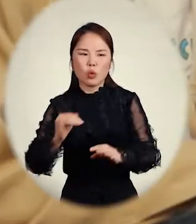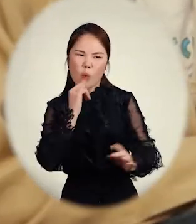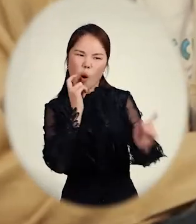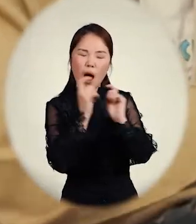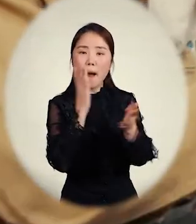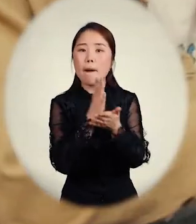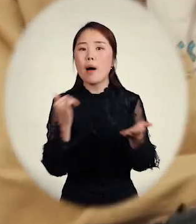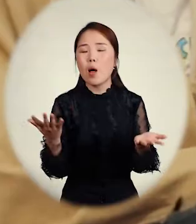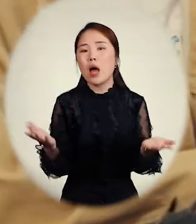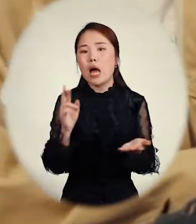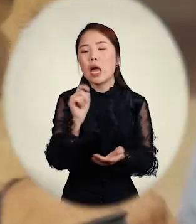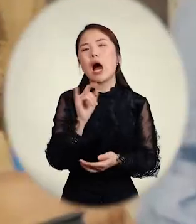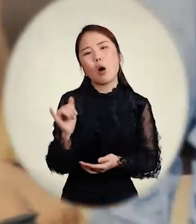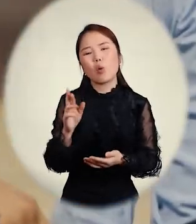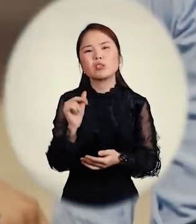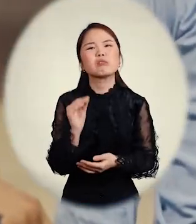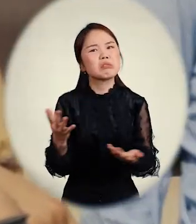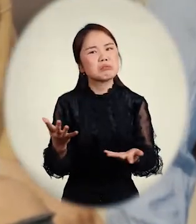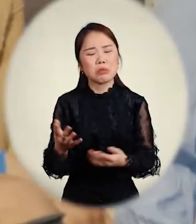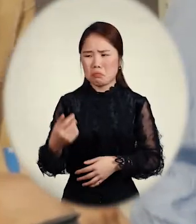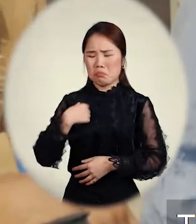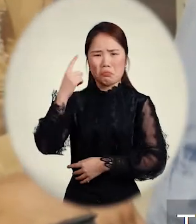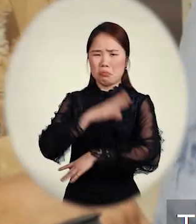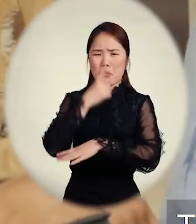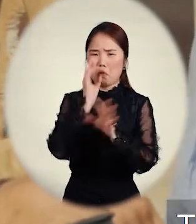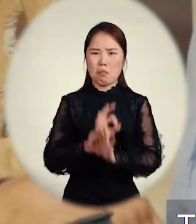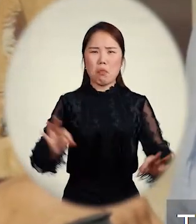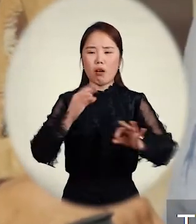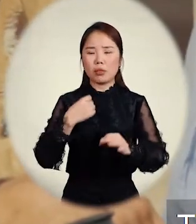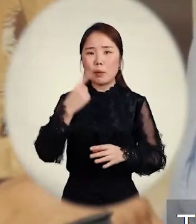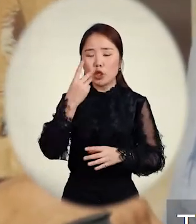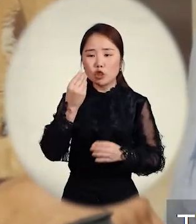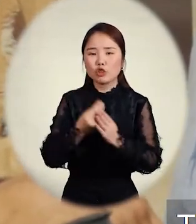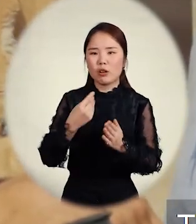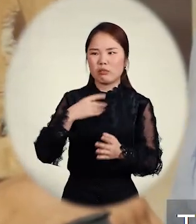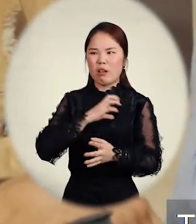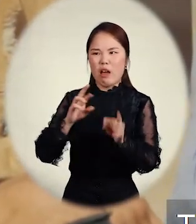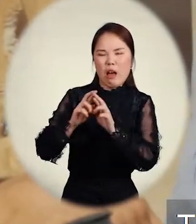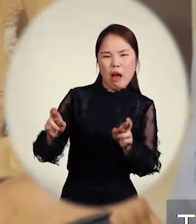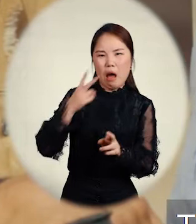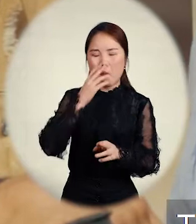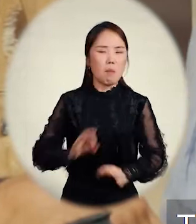вэ? Тийм тохиолдолд юу гарч ийнү? Гэтэхгүй манай ингэ дэлгэв гардаг. Намаа гадуур хөтлөв.